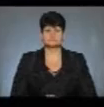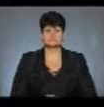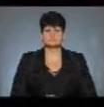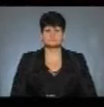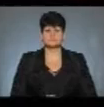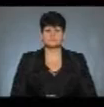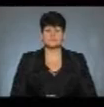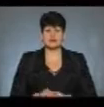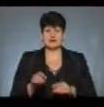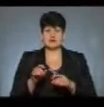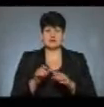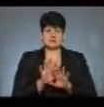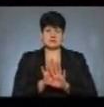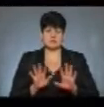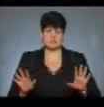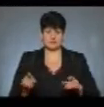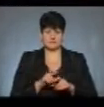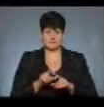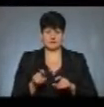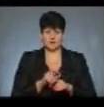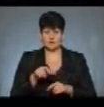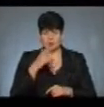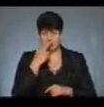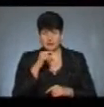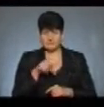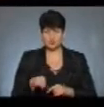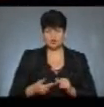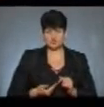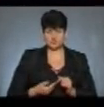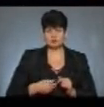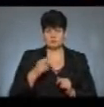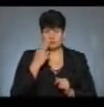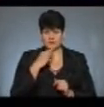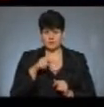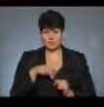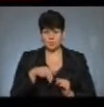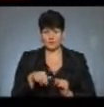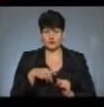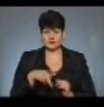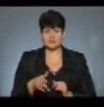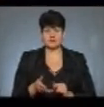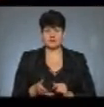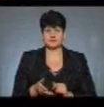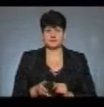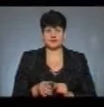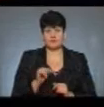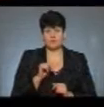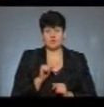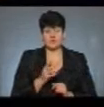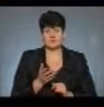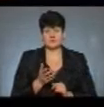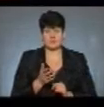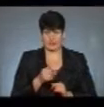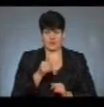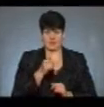Забор варимо, пішохідний перехід закриваємо. Люди привикли, вони тут живуть, привикли по тому пішоході ходити. І вони от